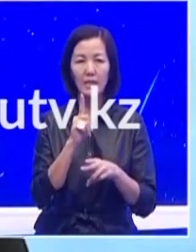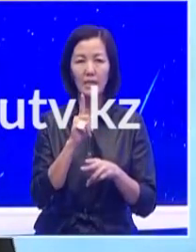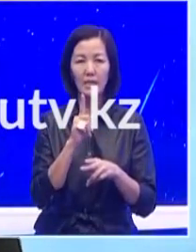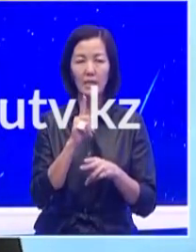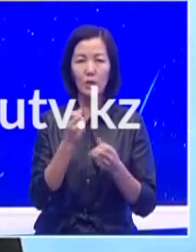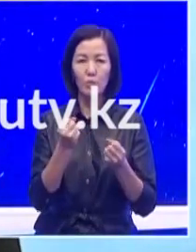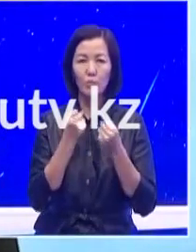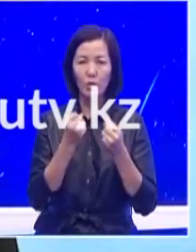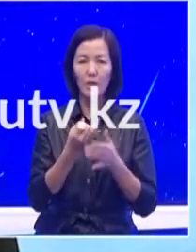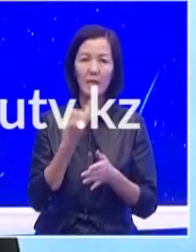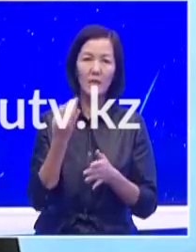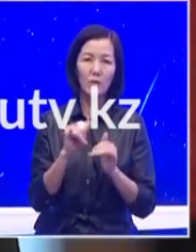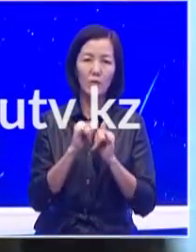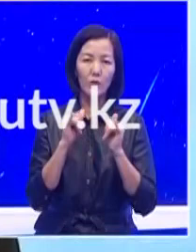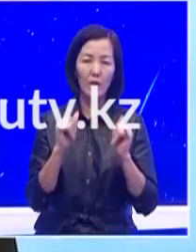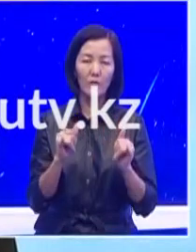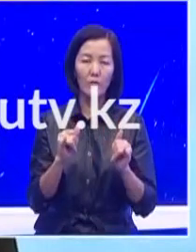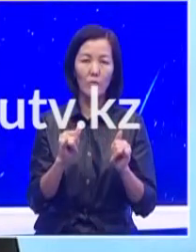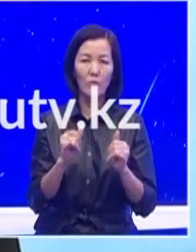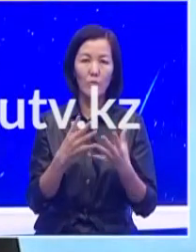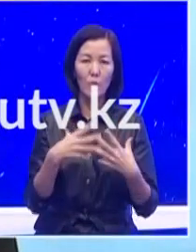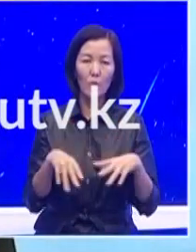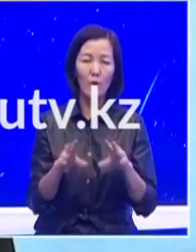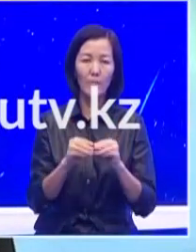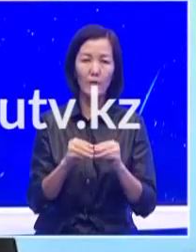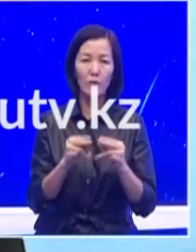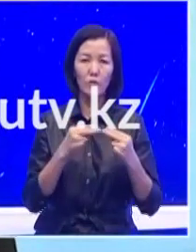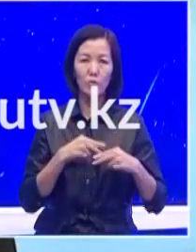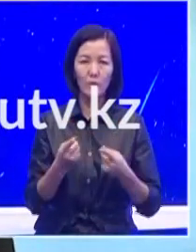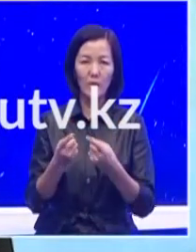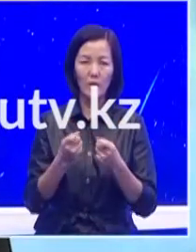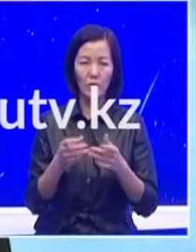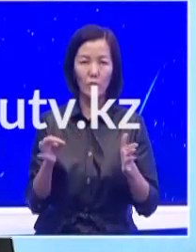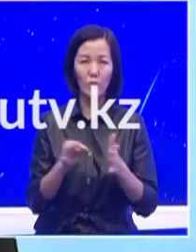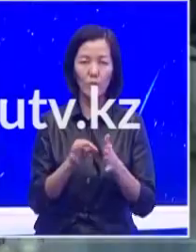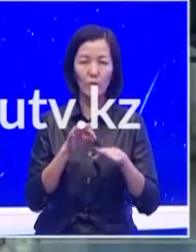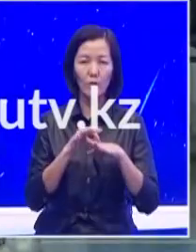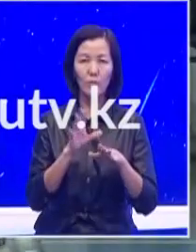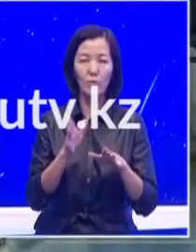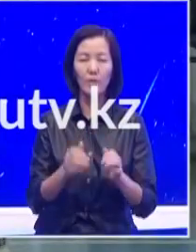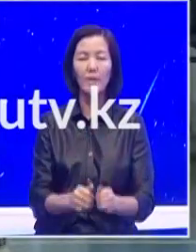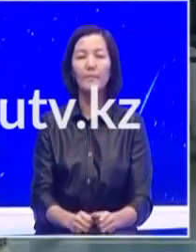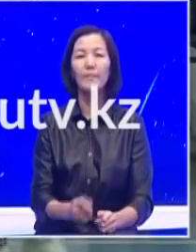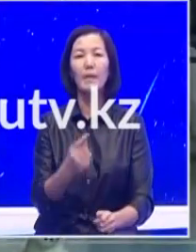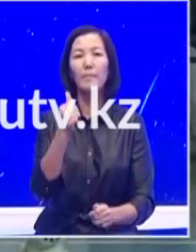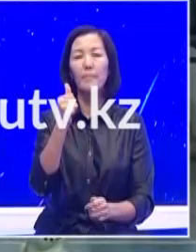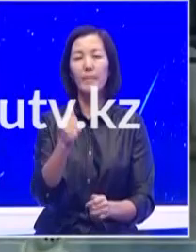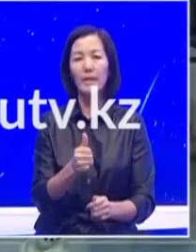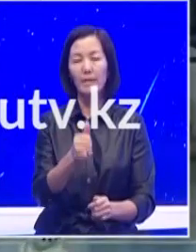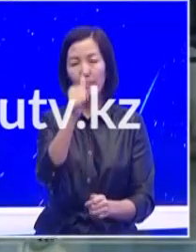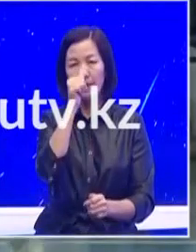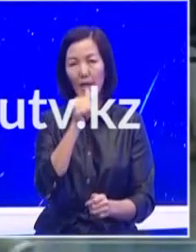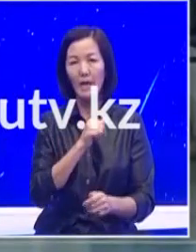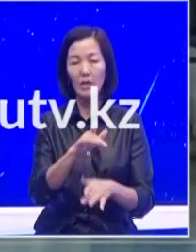жастардың спортқа деген қызығушылығын арттыру және де қоғамдық жұмысқа тарту мақсатында ұйымдастырылып отыр. Бір айға созылған турнирге